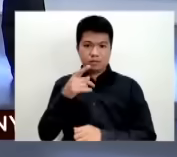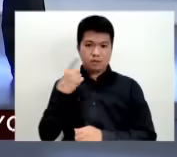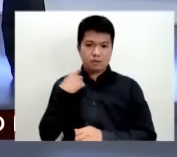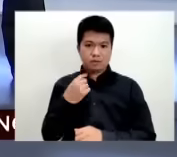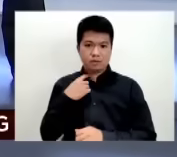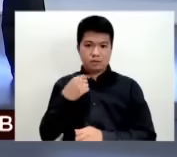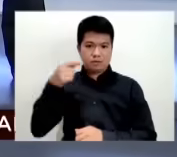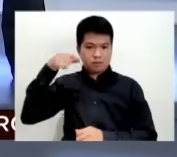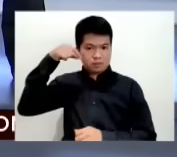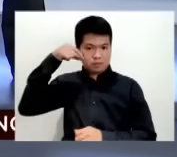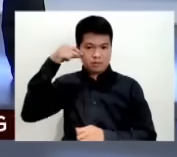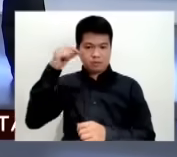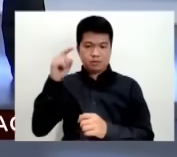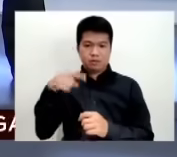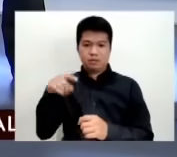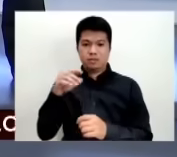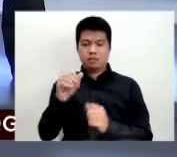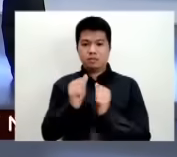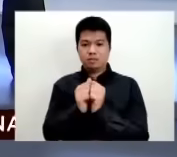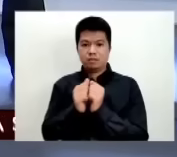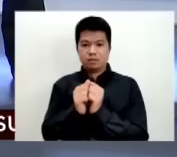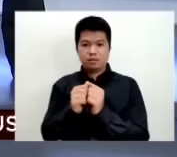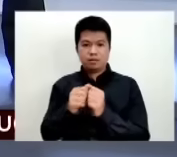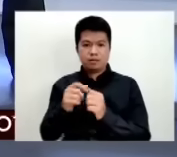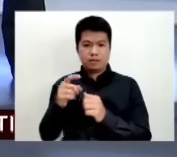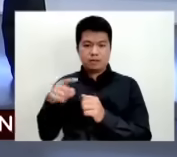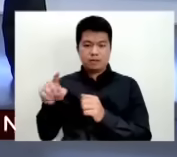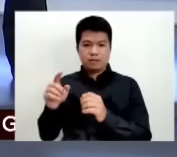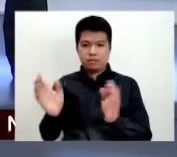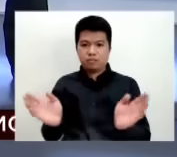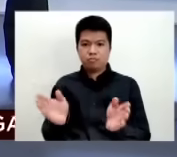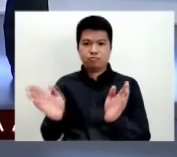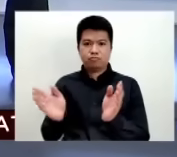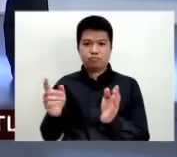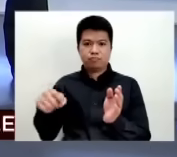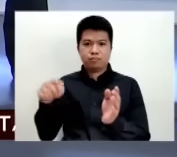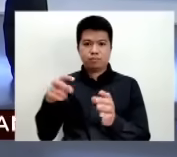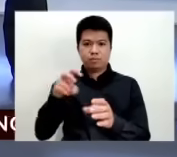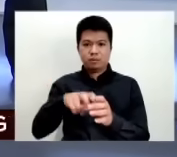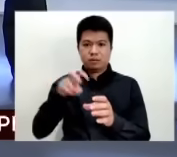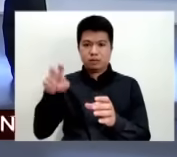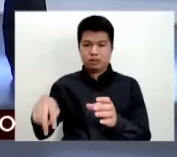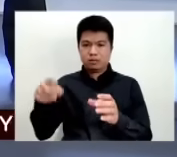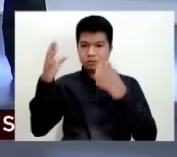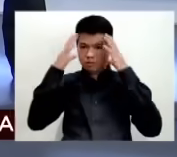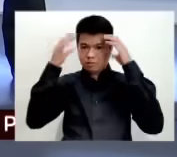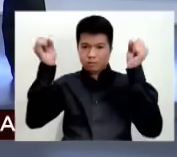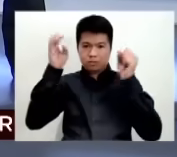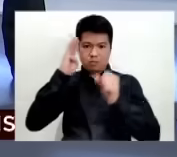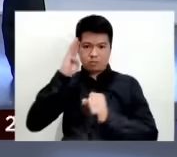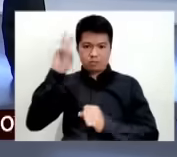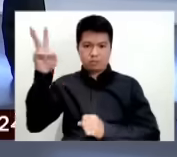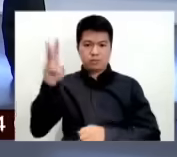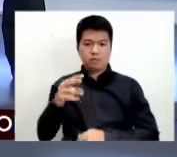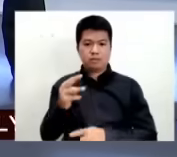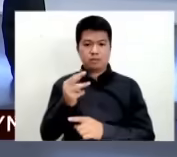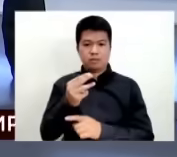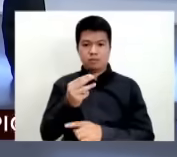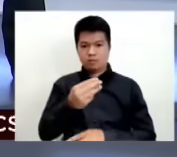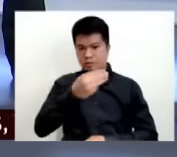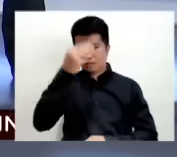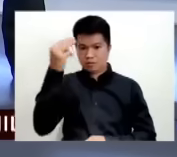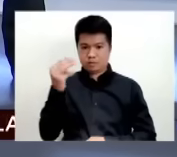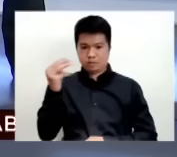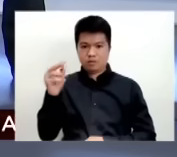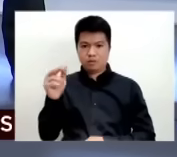bpis dte kung saan tinutulak ng mga Speaker ang pagbibitiw ni Pangulong Marcos Marso 13 2024